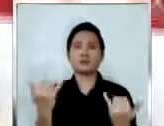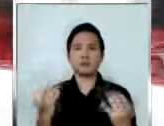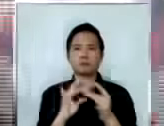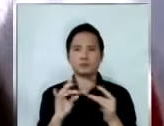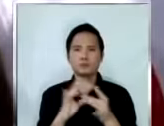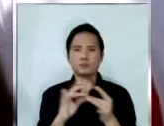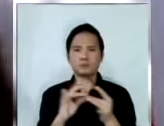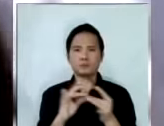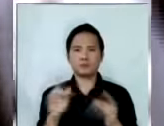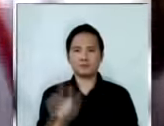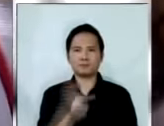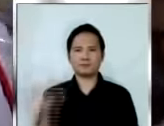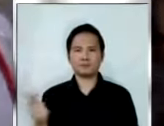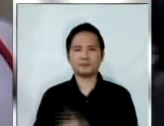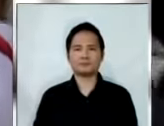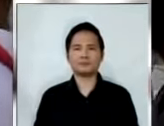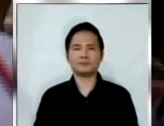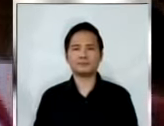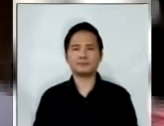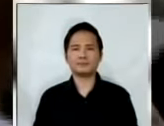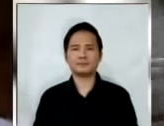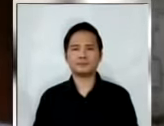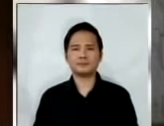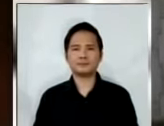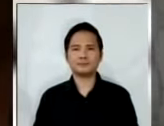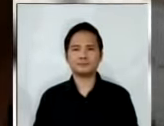Kumilala pa tayo, ma'am. Oh, sila. Kumilala po tayo.